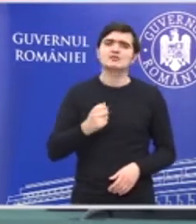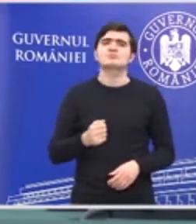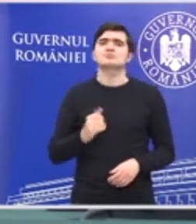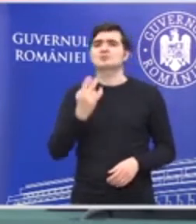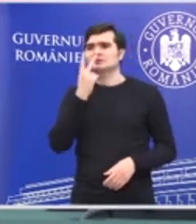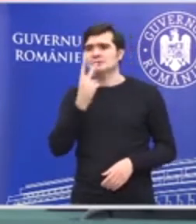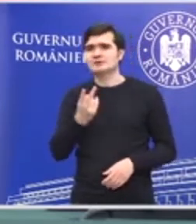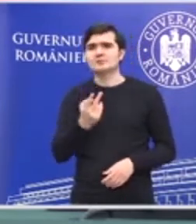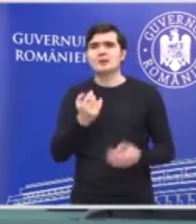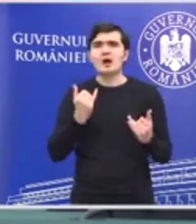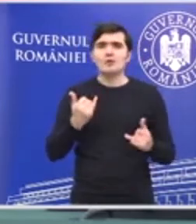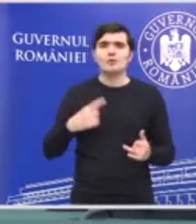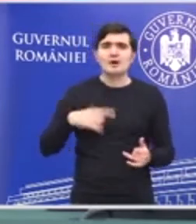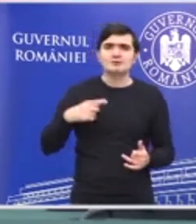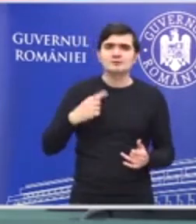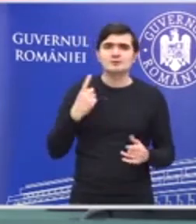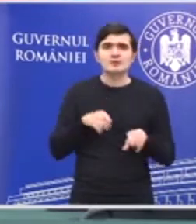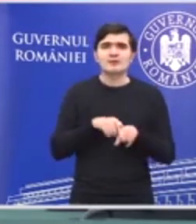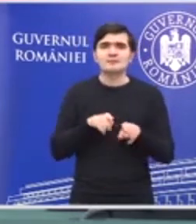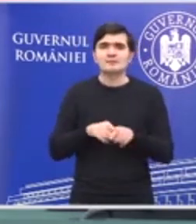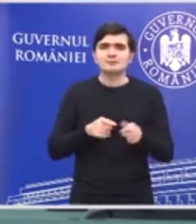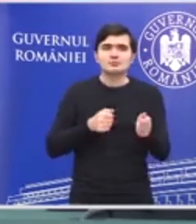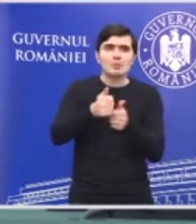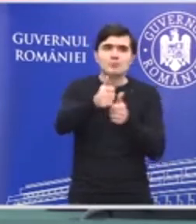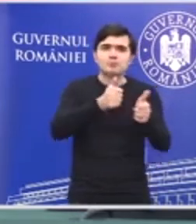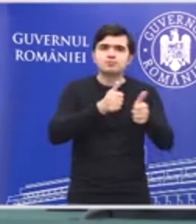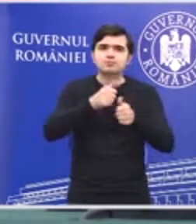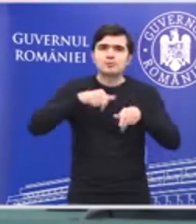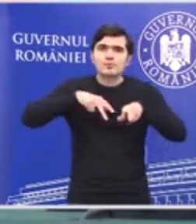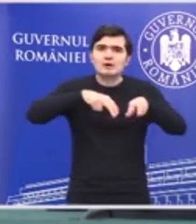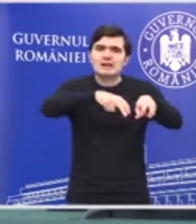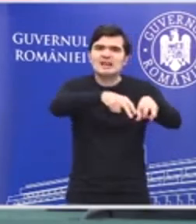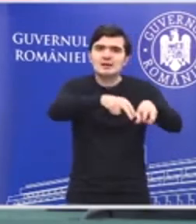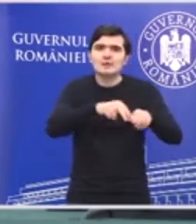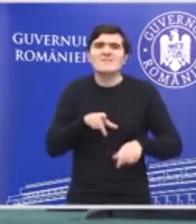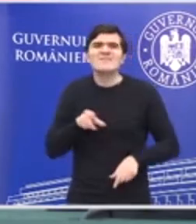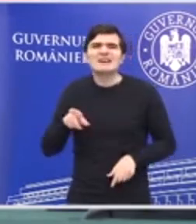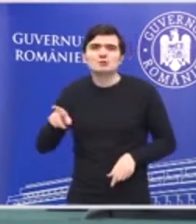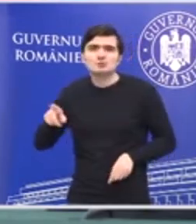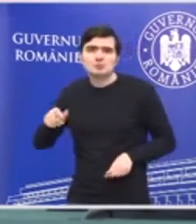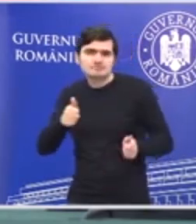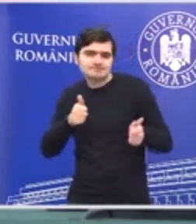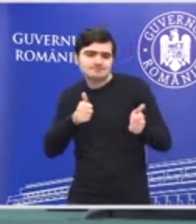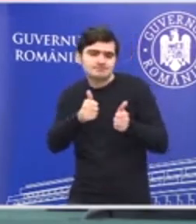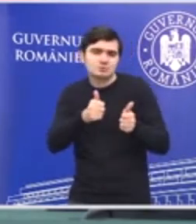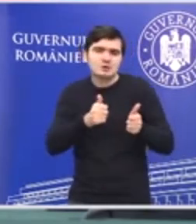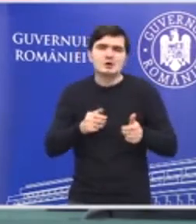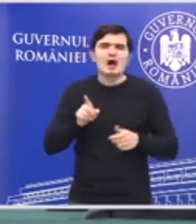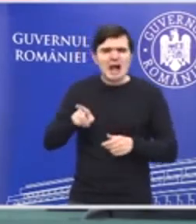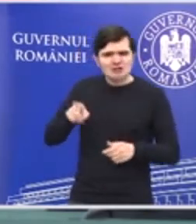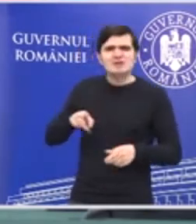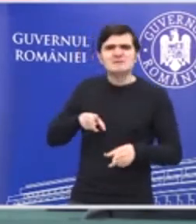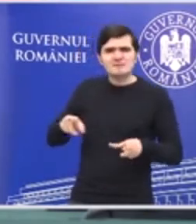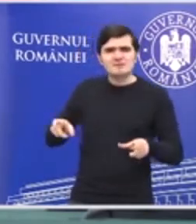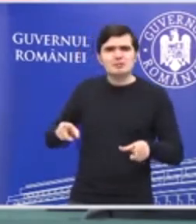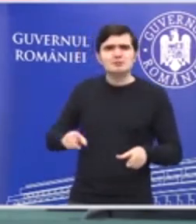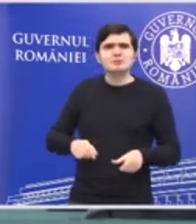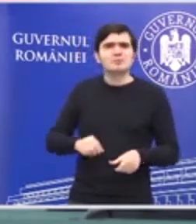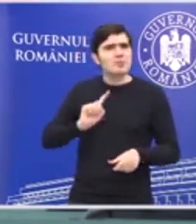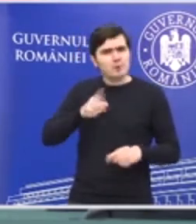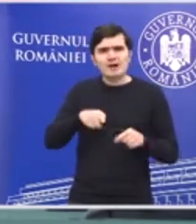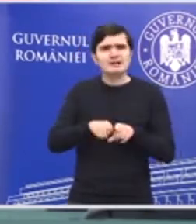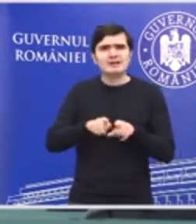vedem că ne aflăm într-o cursă contra cronometru cu acest virus care are capacitatea de a acumula